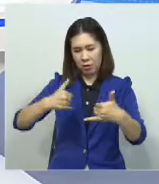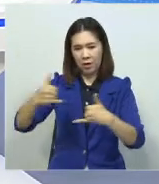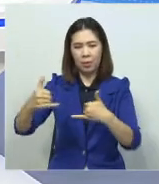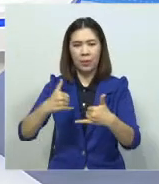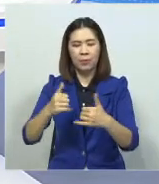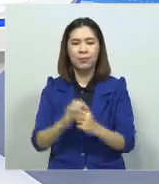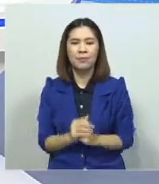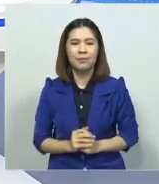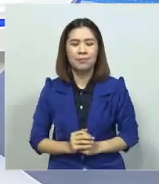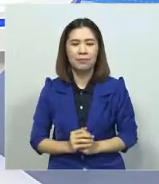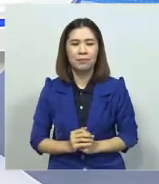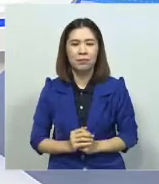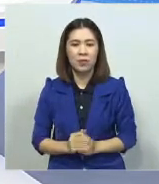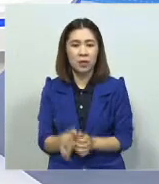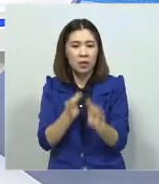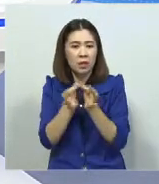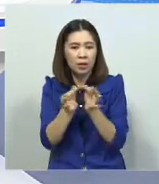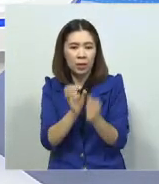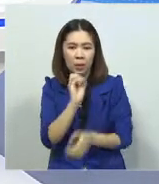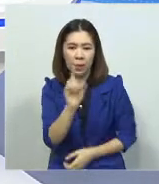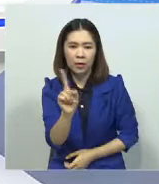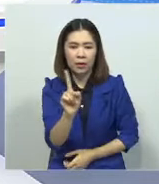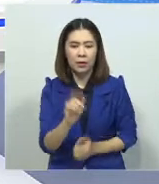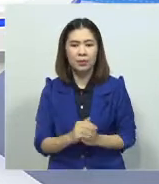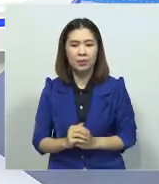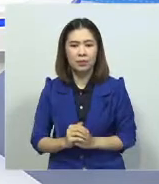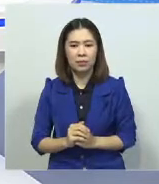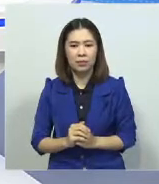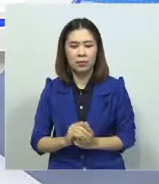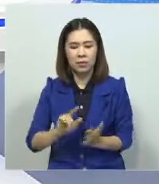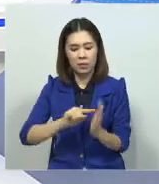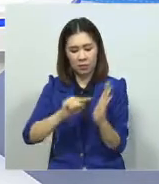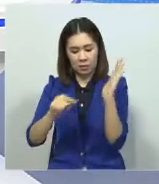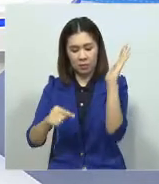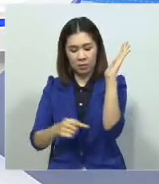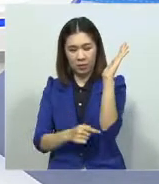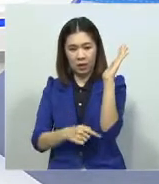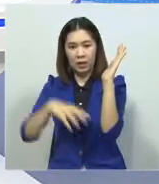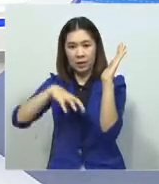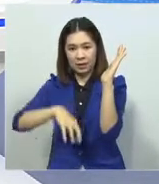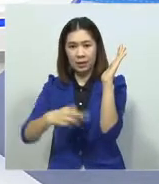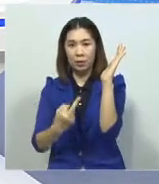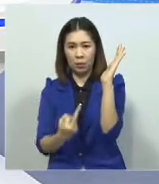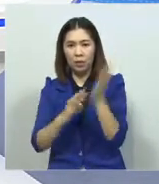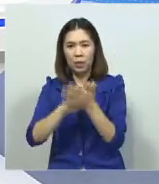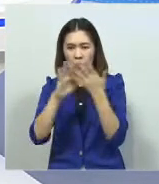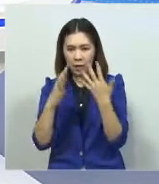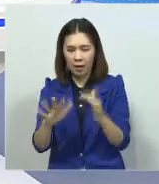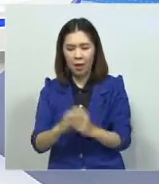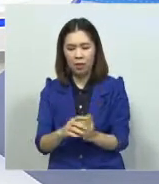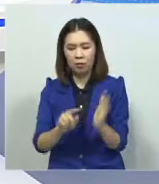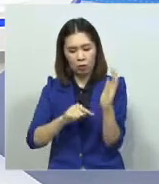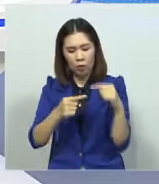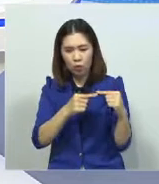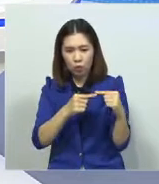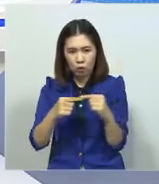ที่ยวอยู่แต่ว่าอย่างที่คุณนรากรบอกเมื่อสักครู่เลยค่ะว่าหลังจากเดินทางไปที่กระบี่แล้วจากที่สมุยแล้วเดี๋ยวนายกรัฐมนตรีจะเดิน